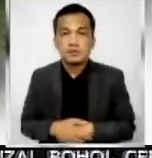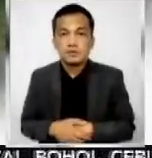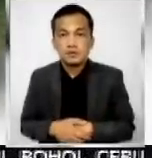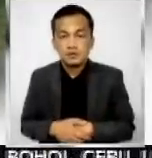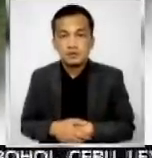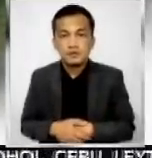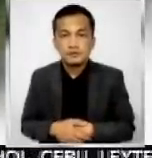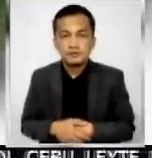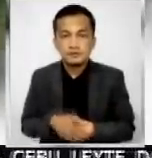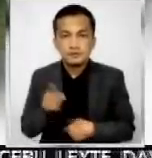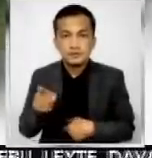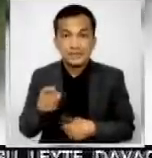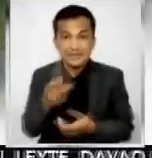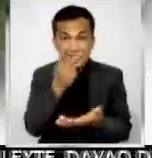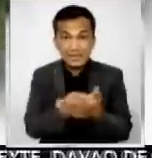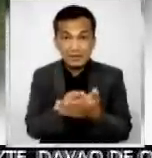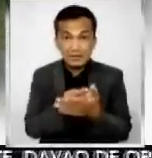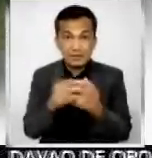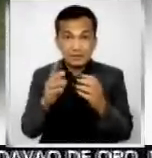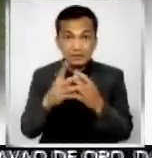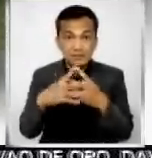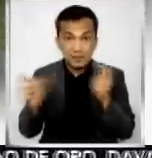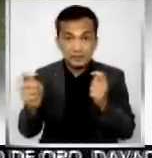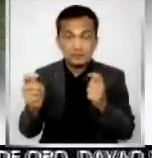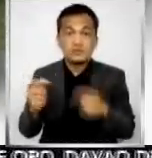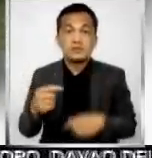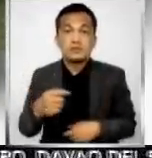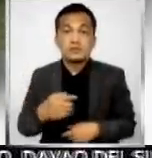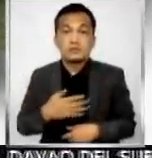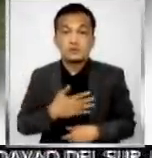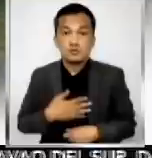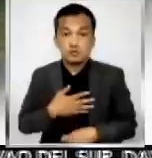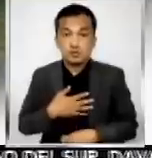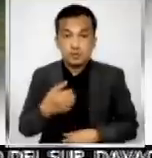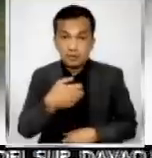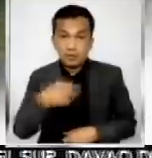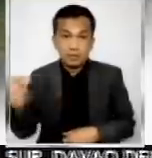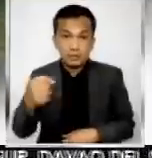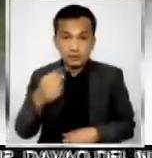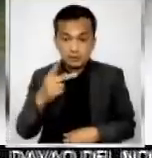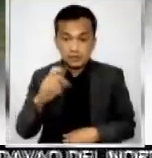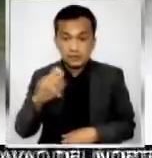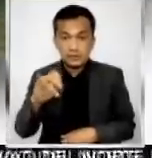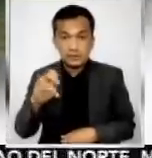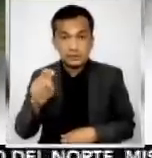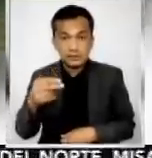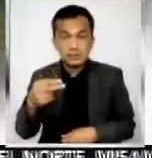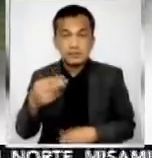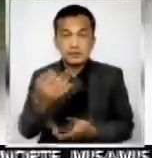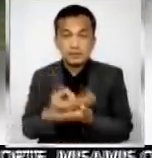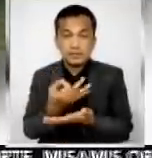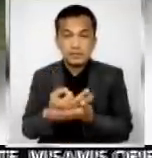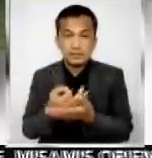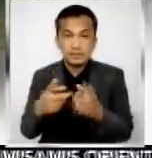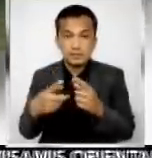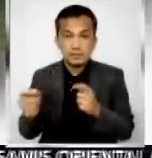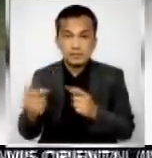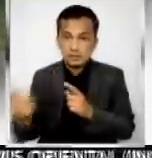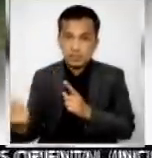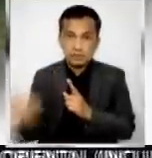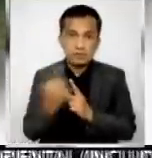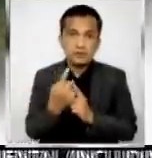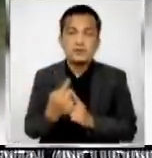nanatalo doon sa pustahan na kung gustong makuha ni Kenneth yung kanyang panalo doon sa kanilang pustahan, ay siya ang pumunta doon